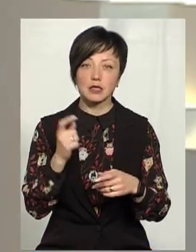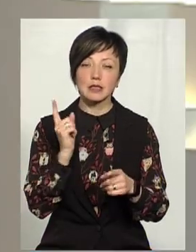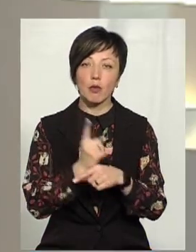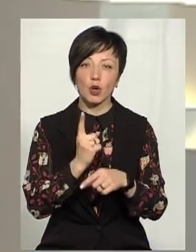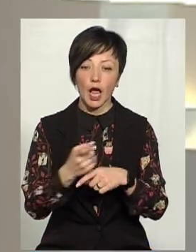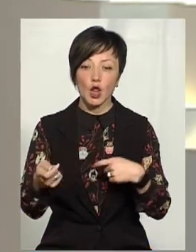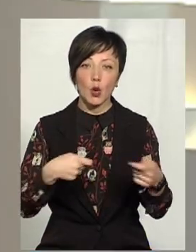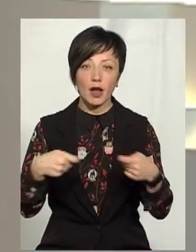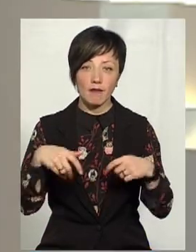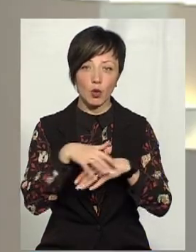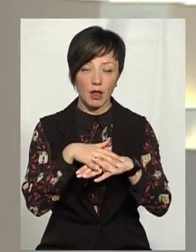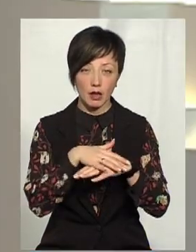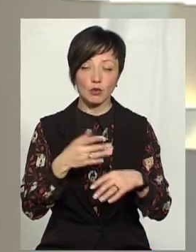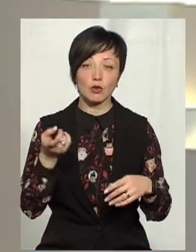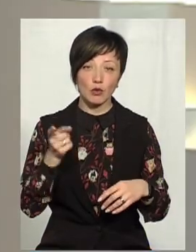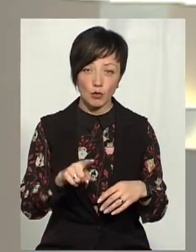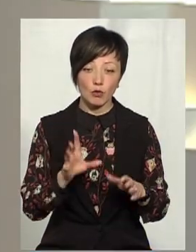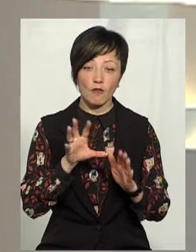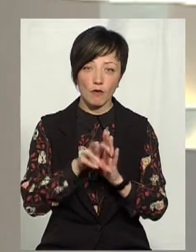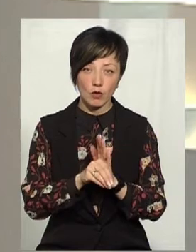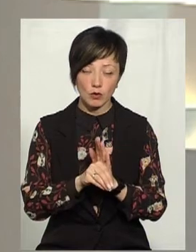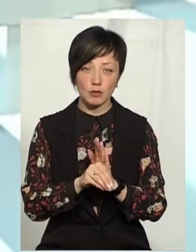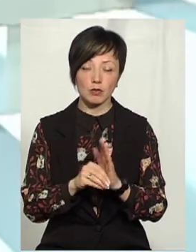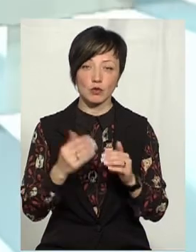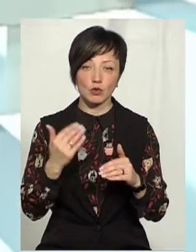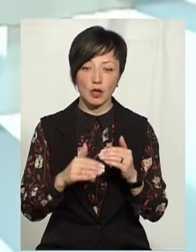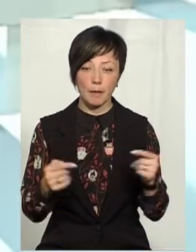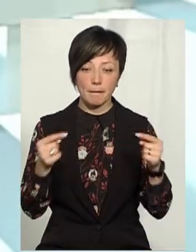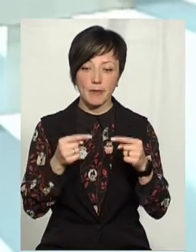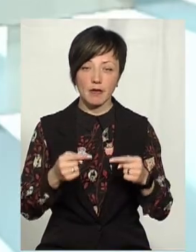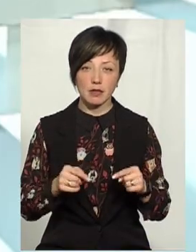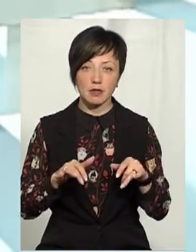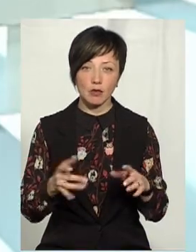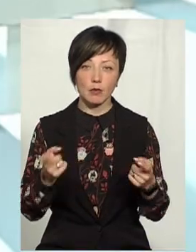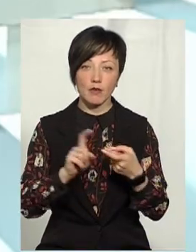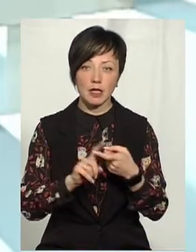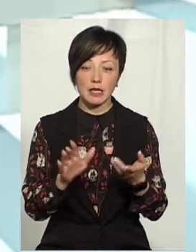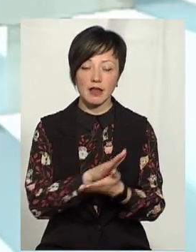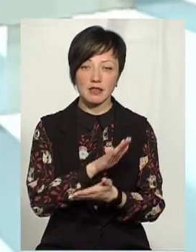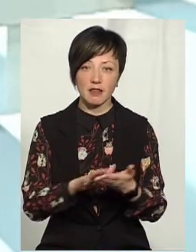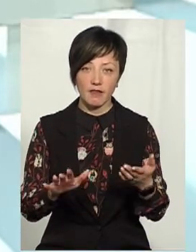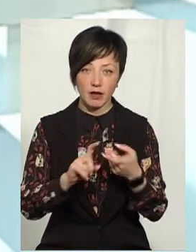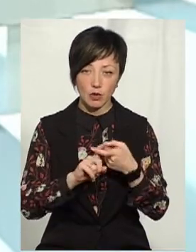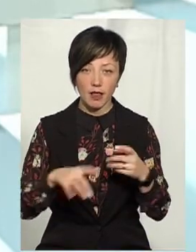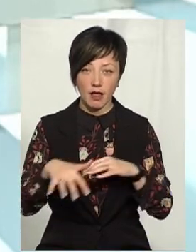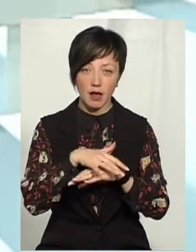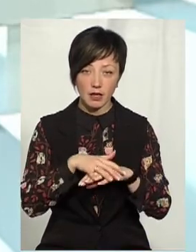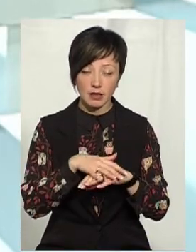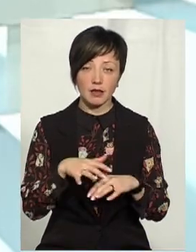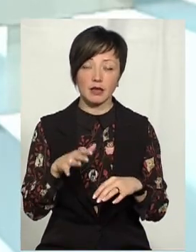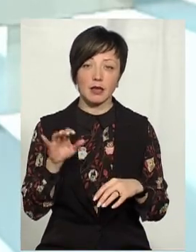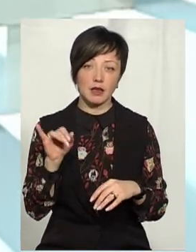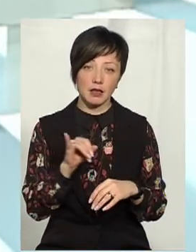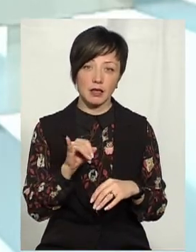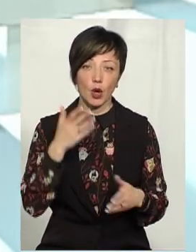ринку. Тому, звичайно, будемо вводити і вже запровадили певні заходи, пов'язані з дезінфекцією на ринках, і так само